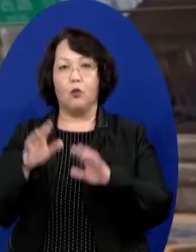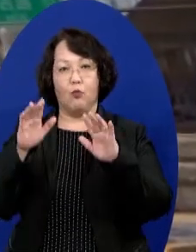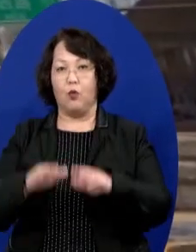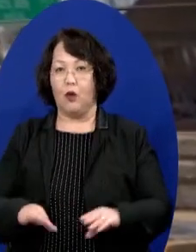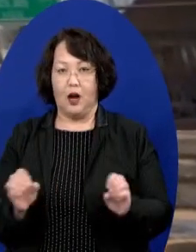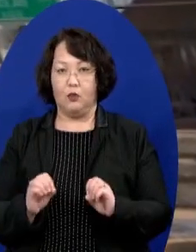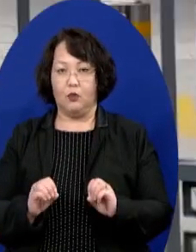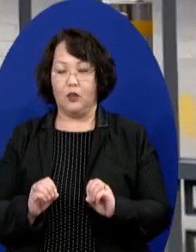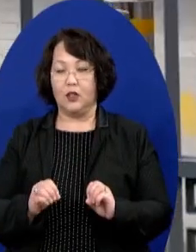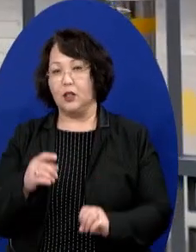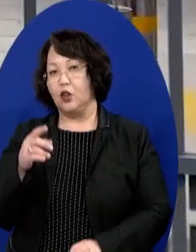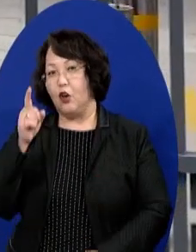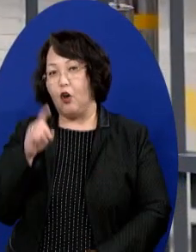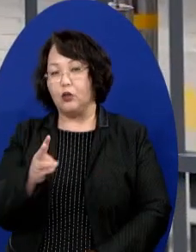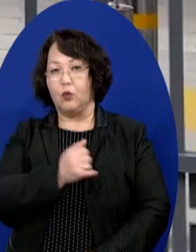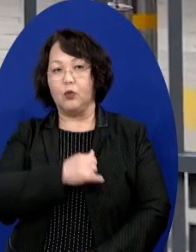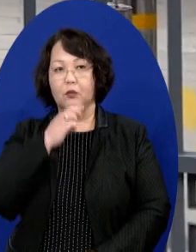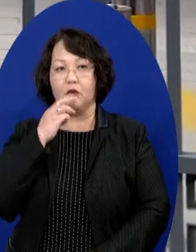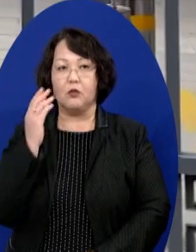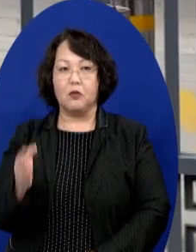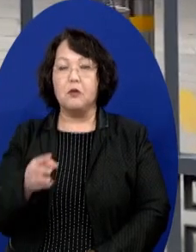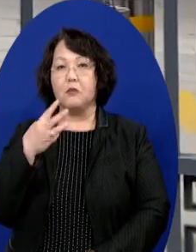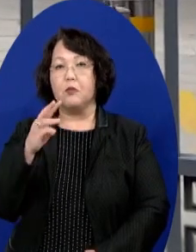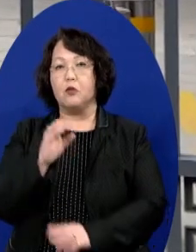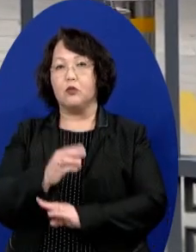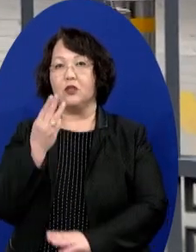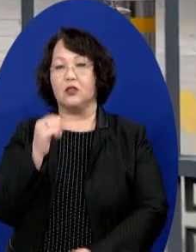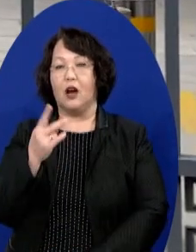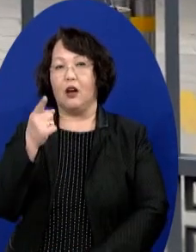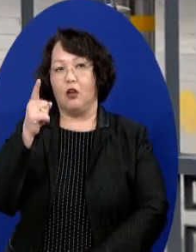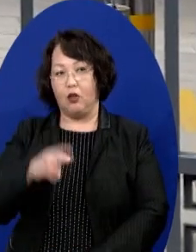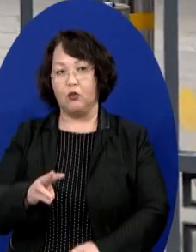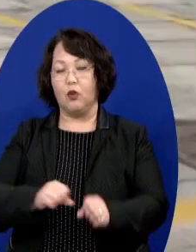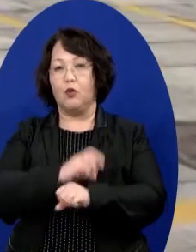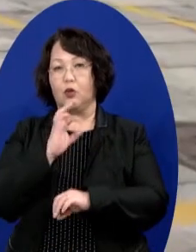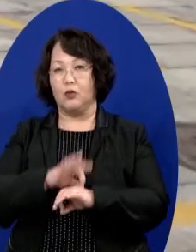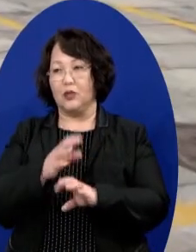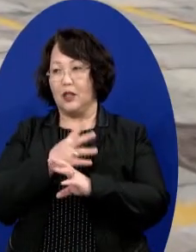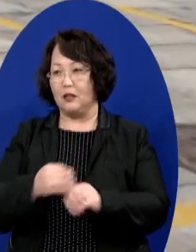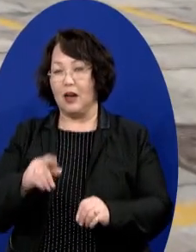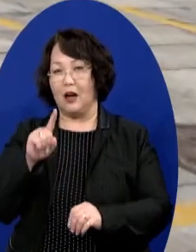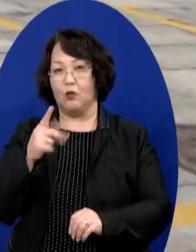байна. Хотын захиргааны мэдээлснээр мягмар гарагийн байдлаар Шанхай хотод COVID-19 цар тахлын халдварын